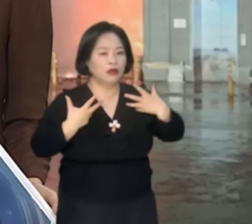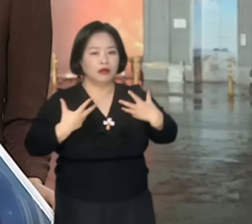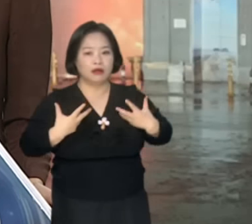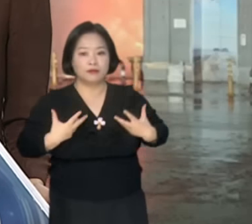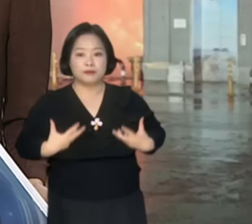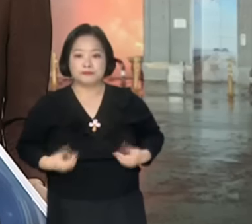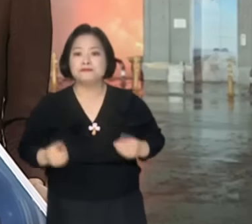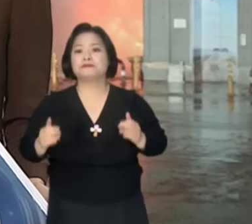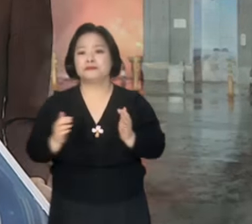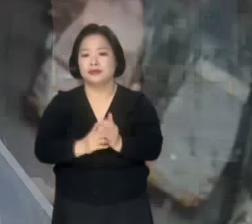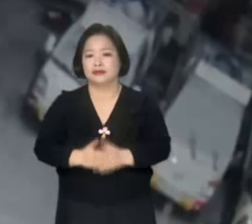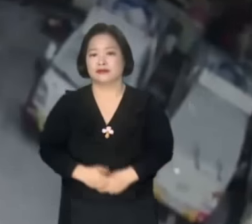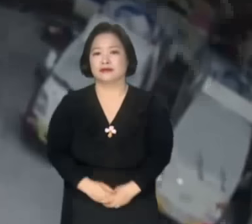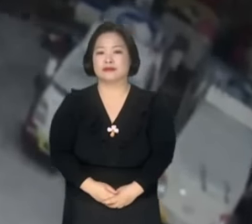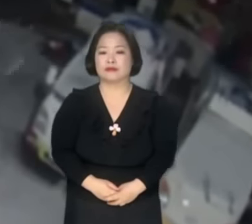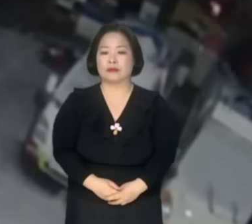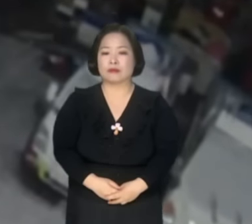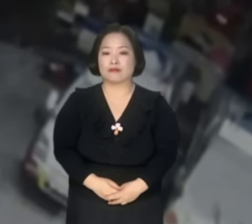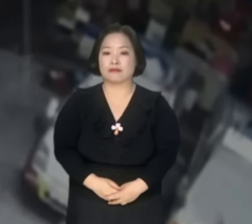기자입니다.